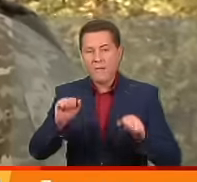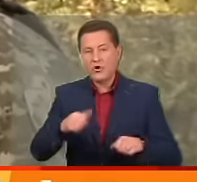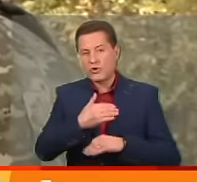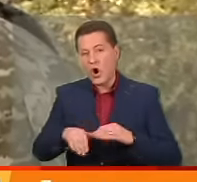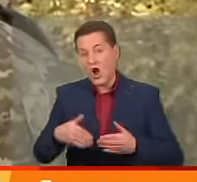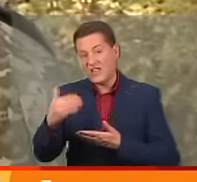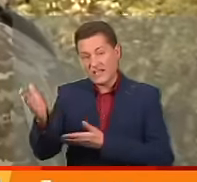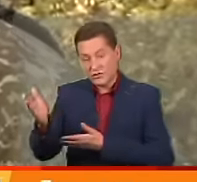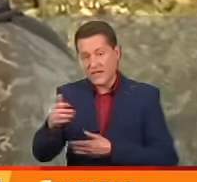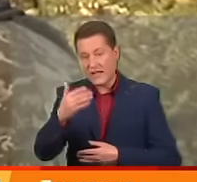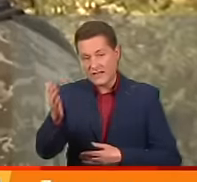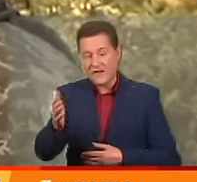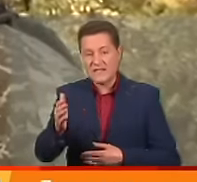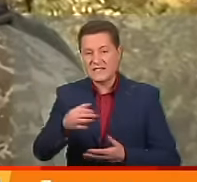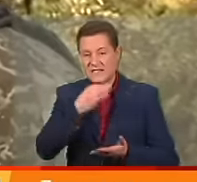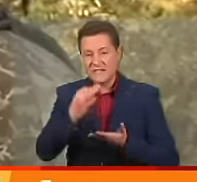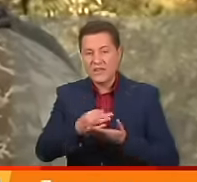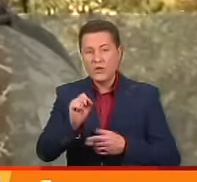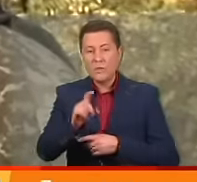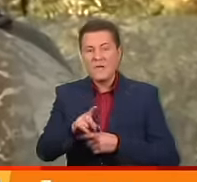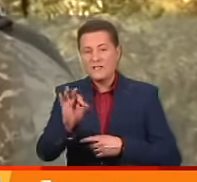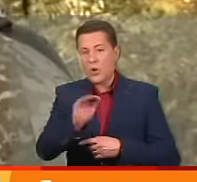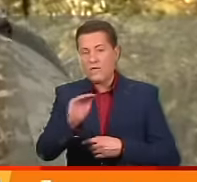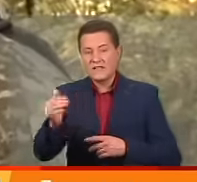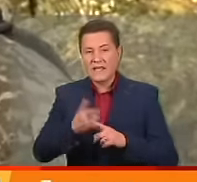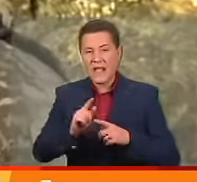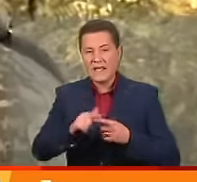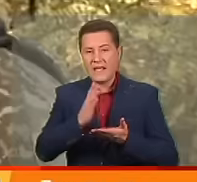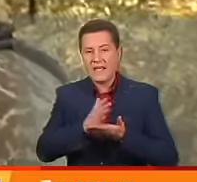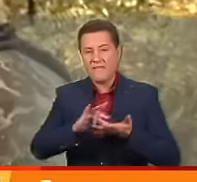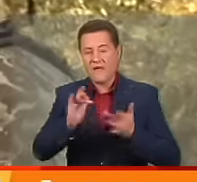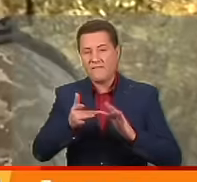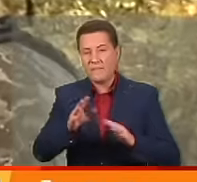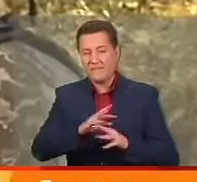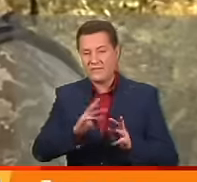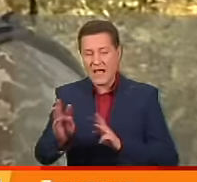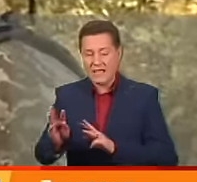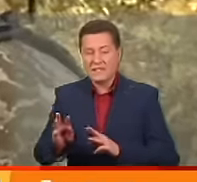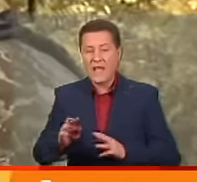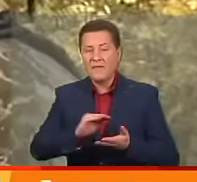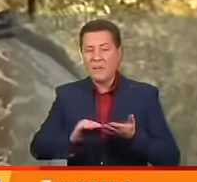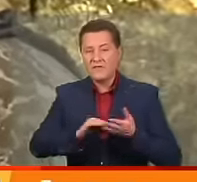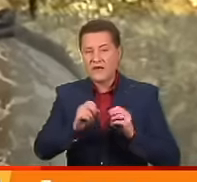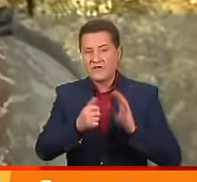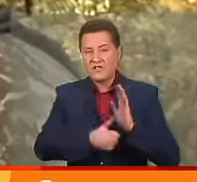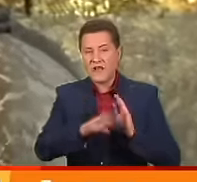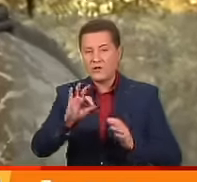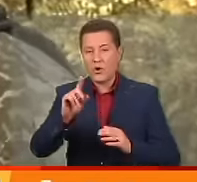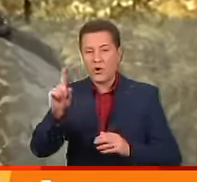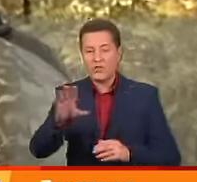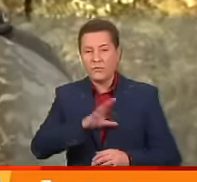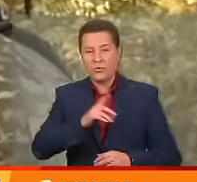до звіту місії офіційної, який є на веб-сайті, де написано, о 16:01 були